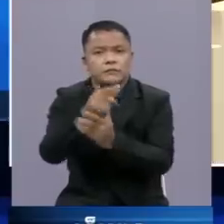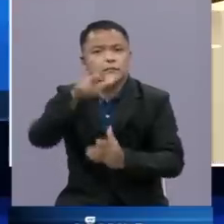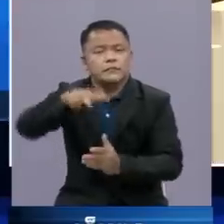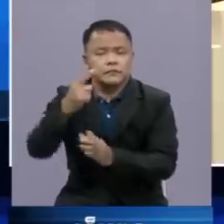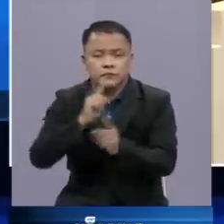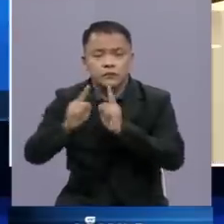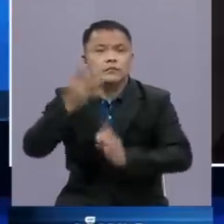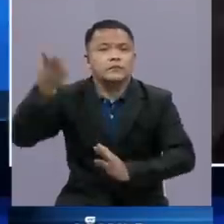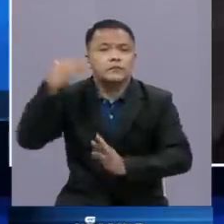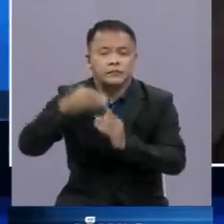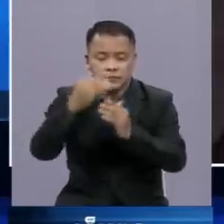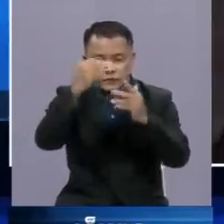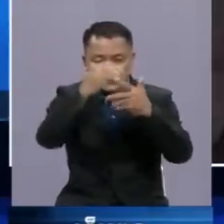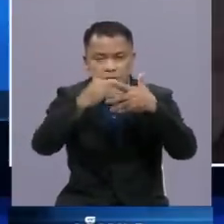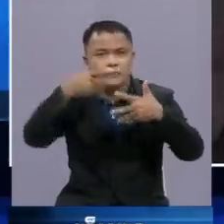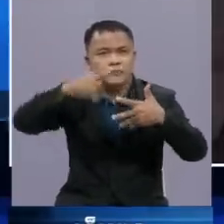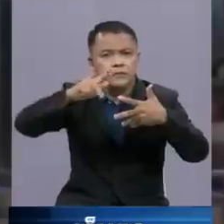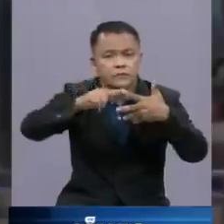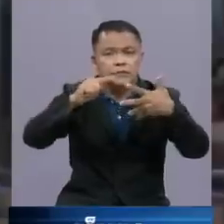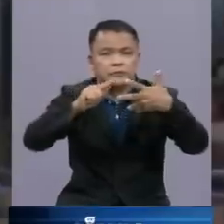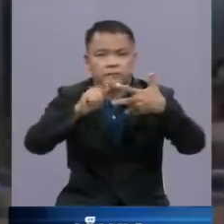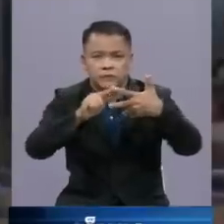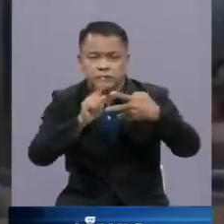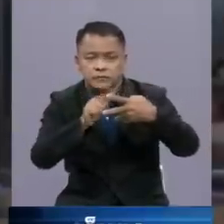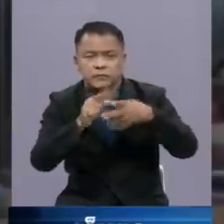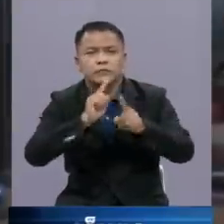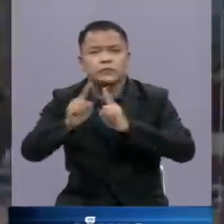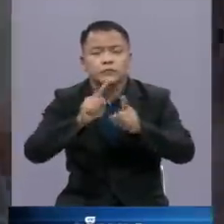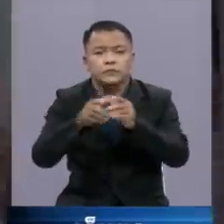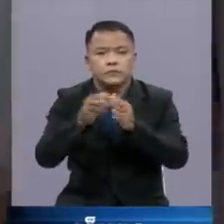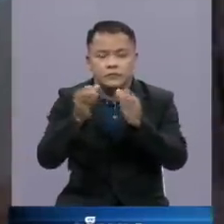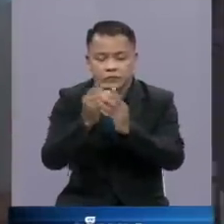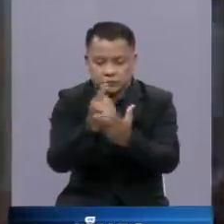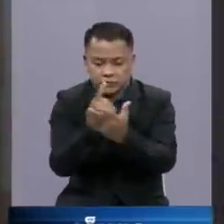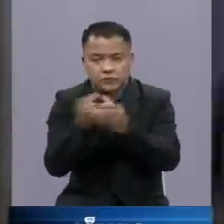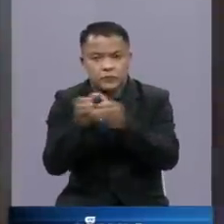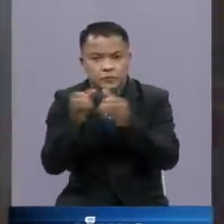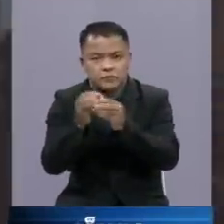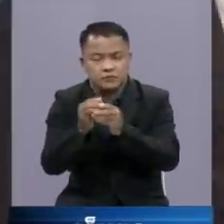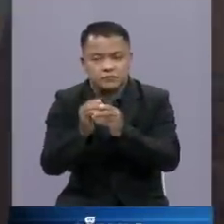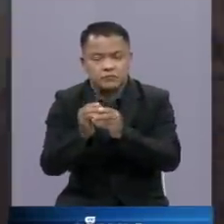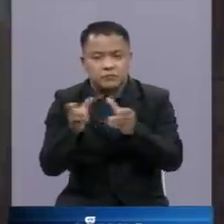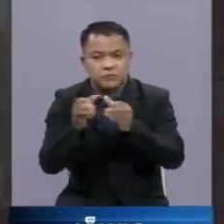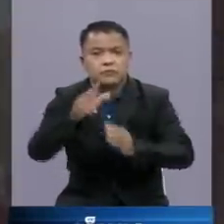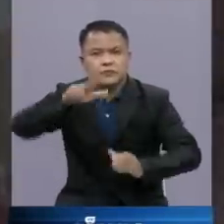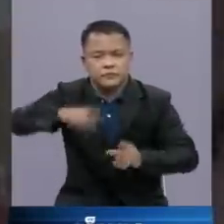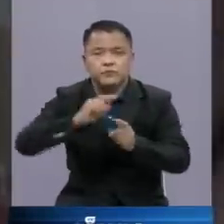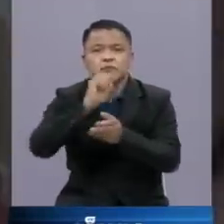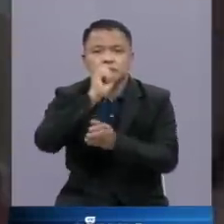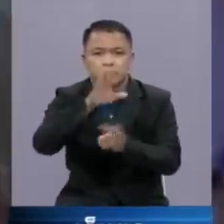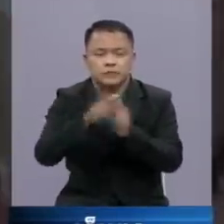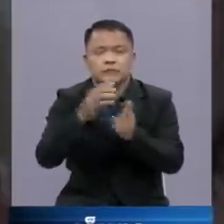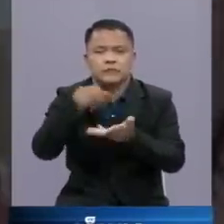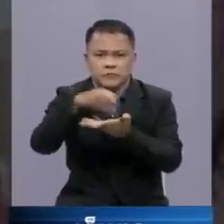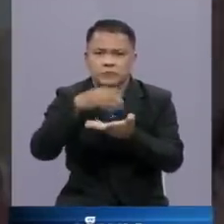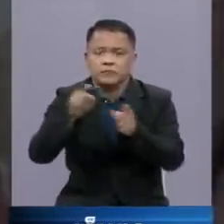านี้ครับไล่ตั้งแต่คุณภูมิธรรมเวชยชัยซึ่งก็เป็นระดับมันสมองของพรรคเนี่ยนะฮะคุณภูมิธรรมก็เคยบอกส่งสั